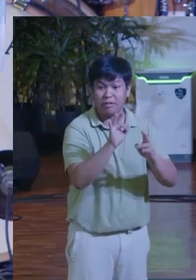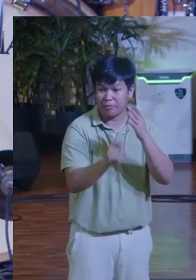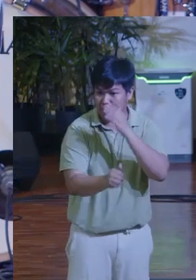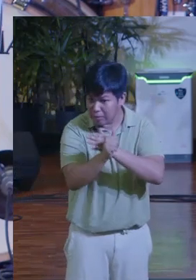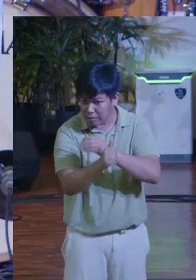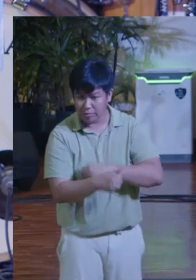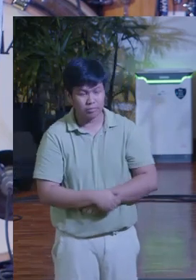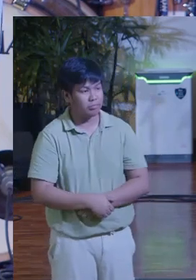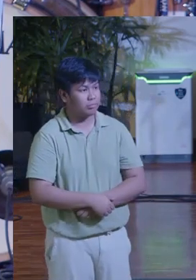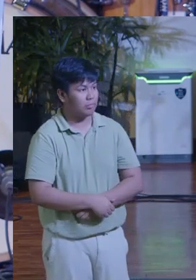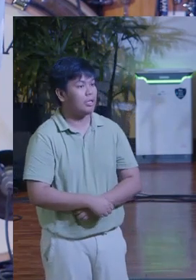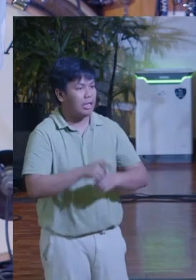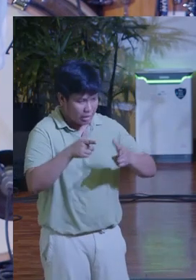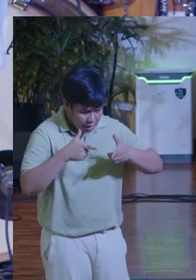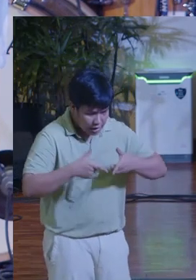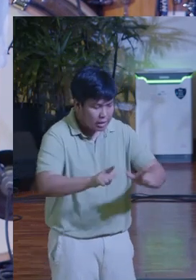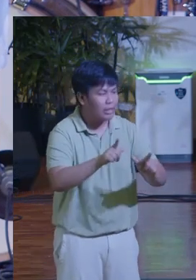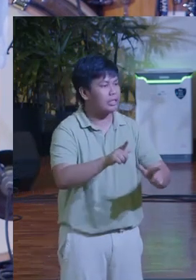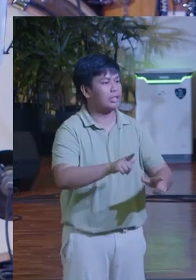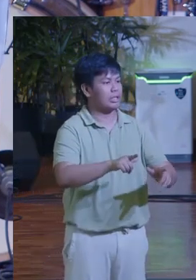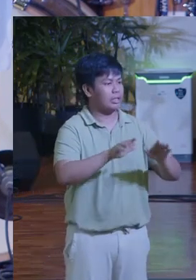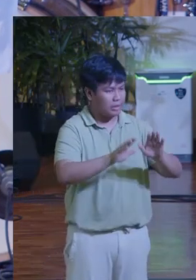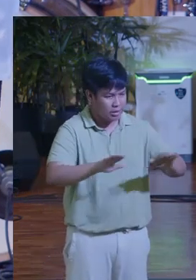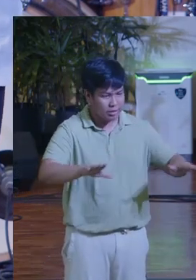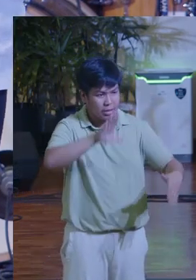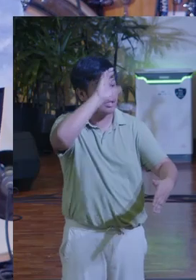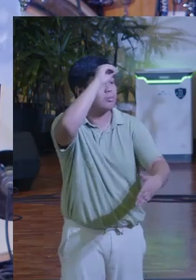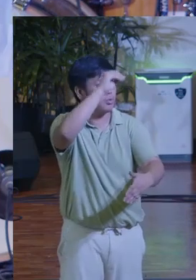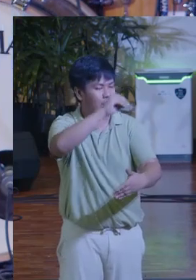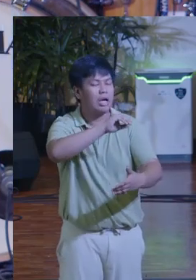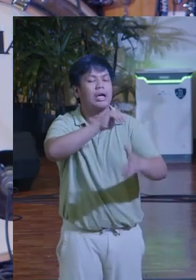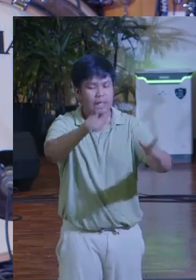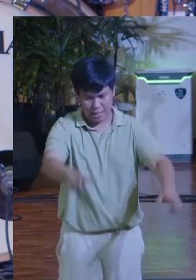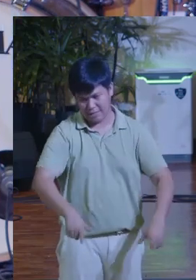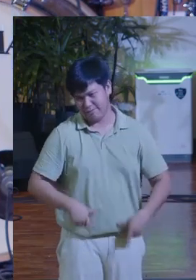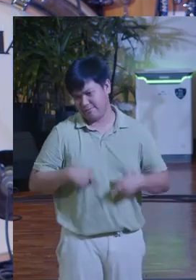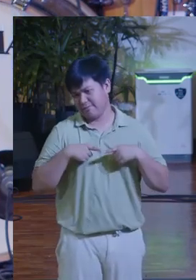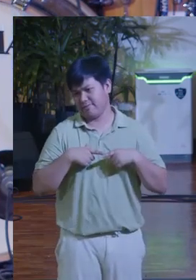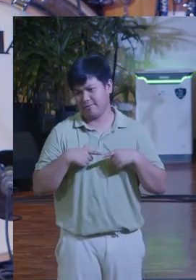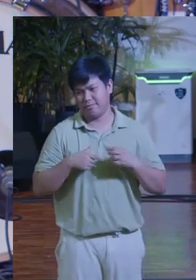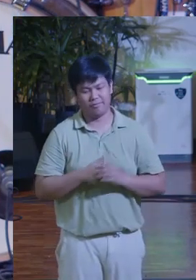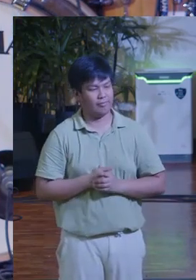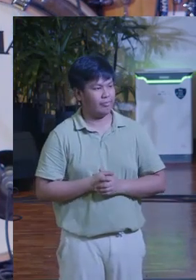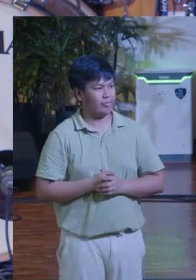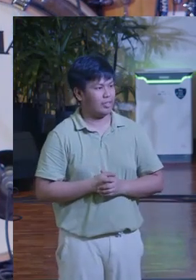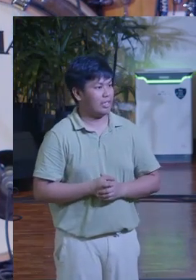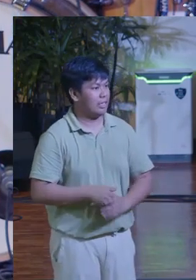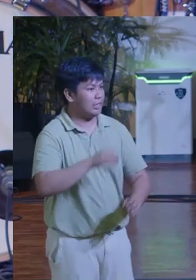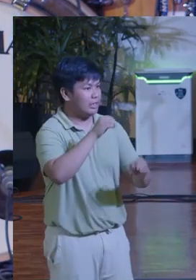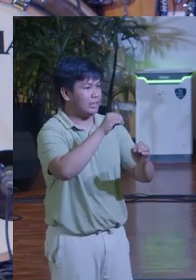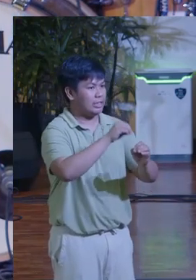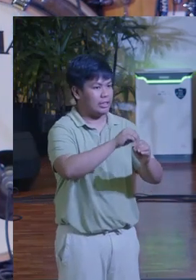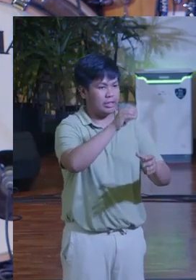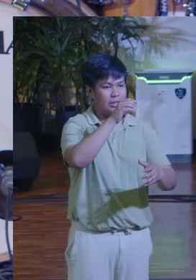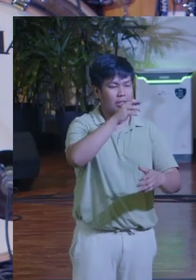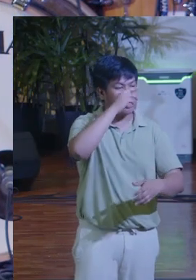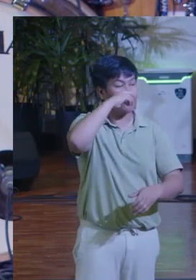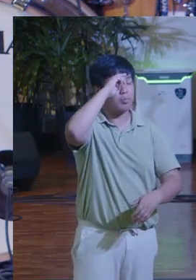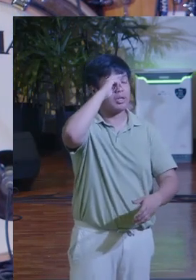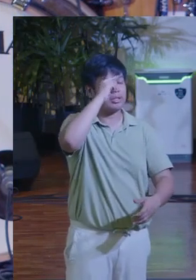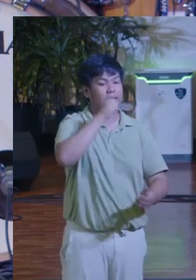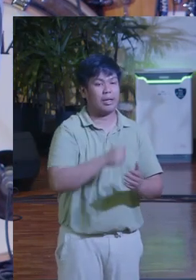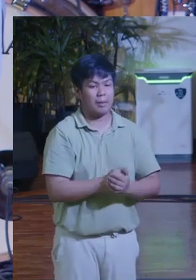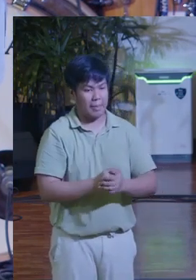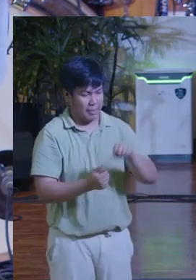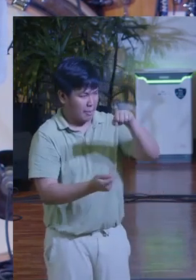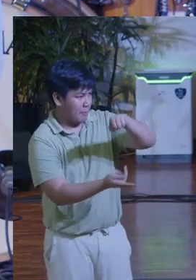children live. Mga kapatid, ang sabi ng New Testament sa aklat ng Romans, ang